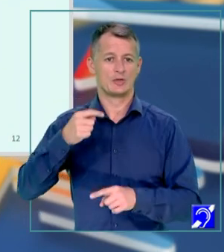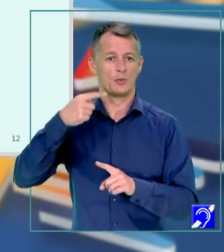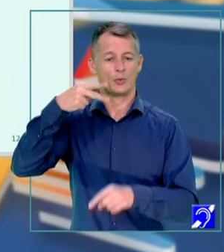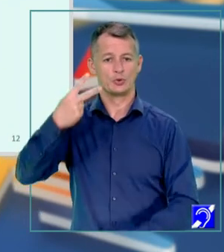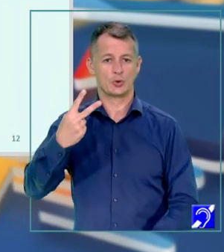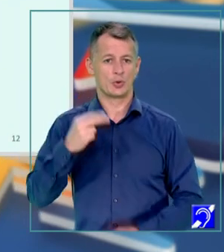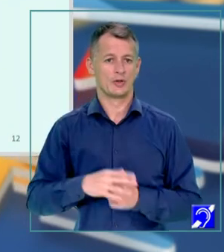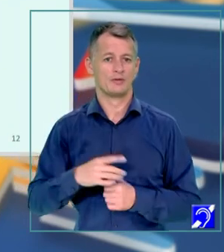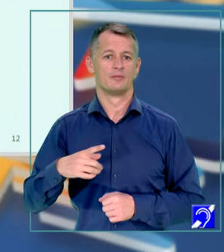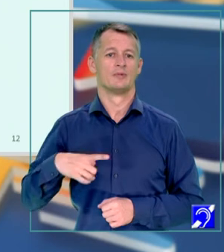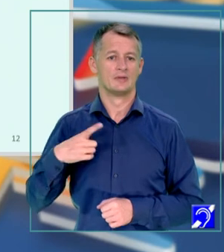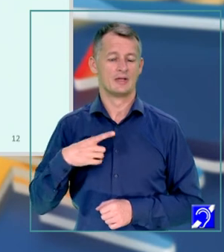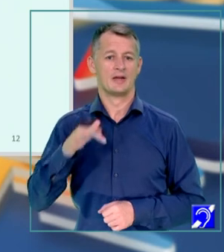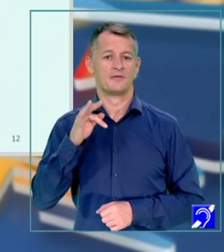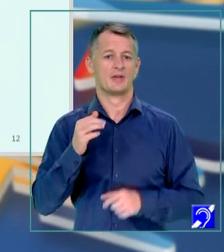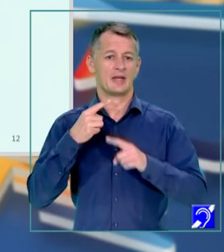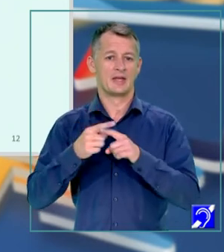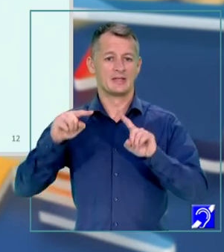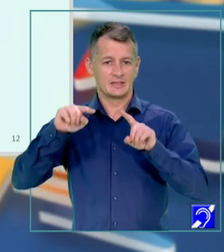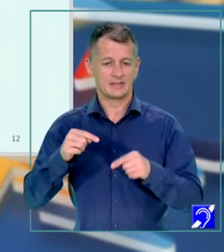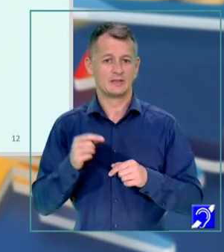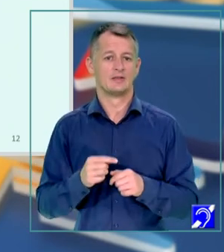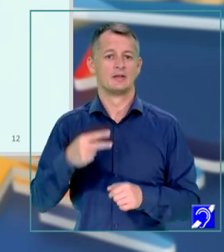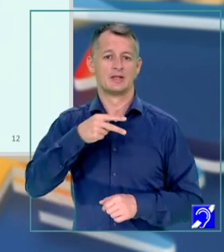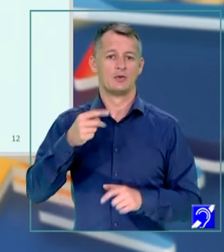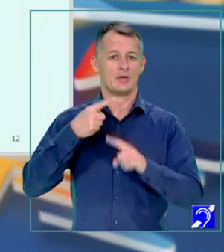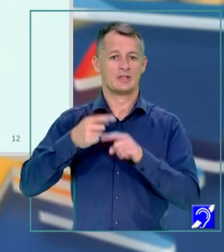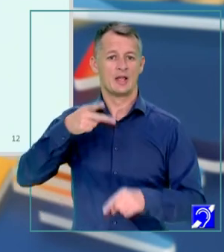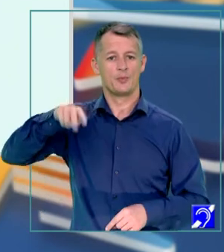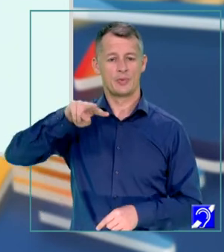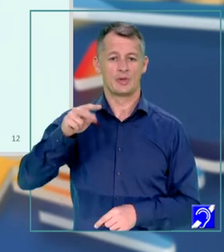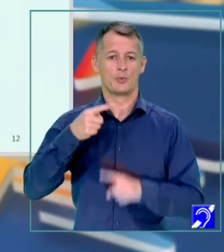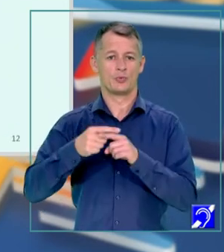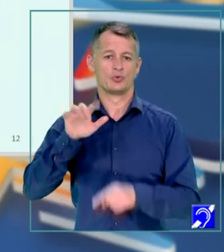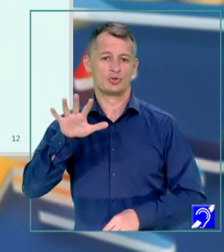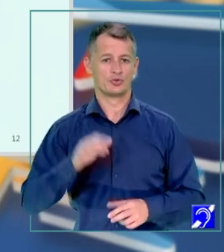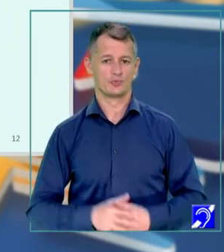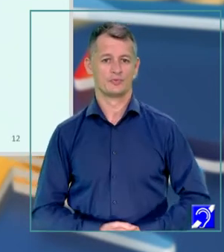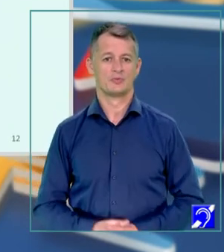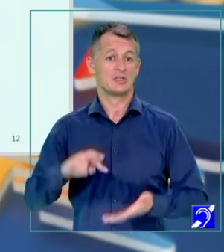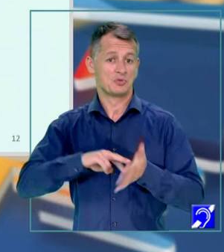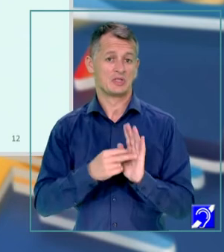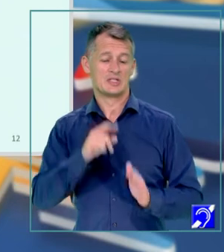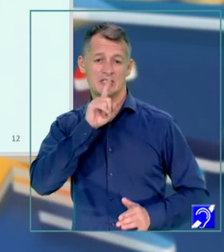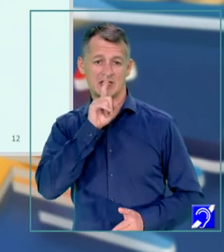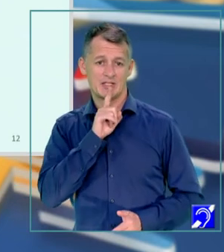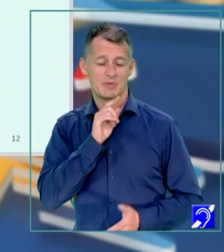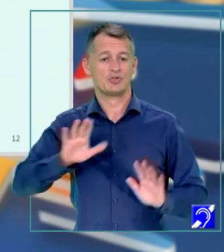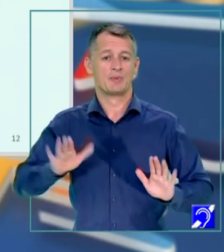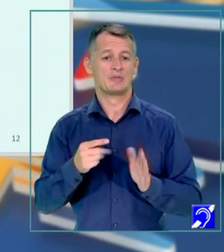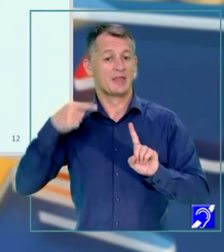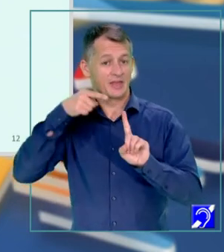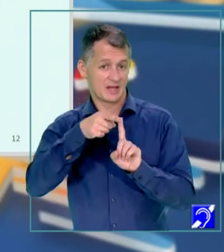egal cu x pătrat plus 5 pentru un maxim de definiție Care este R soluția este simplă ne apucăm să derivă